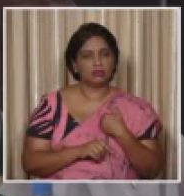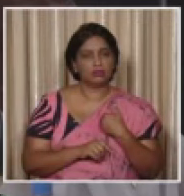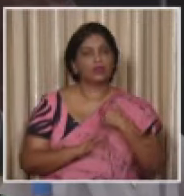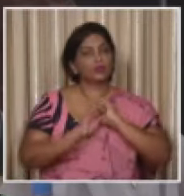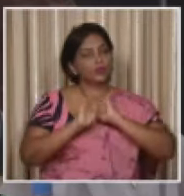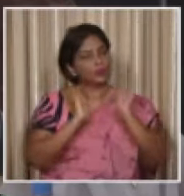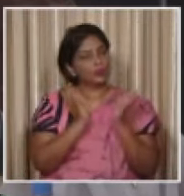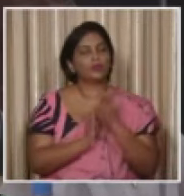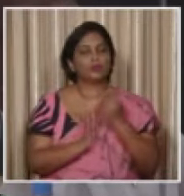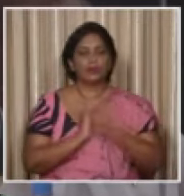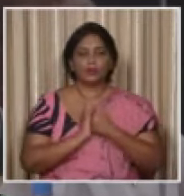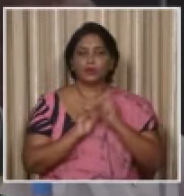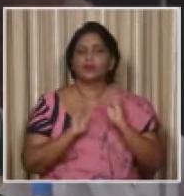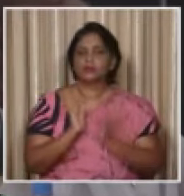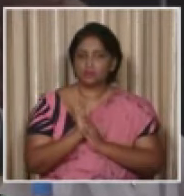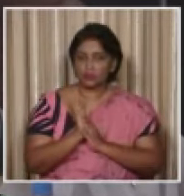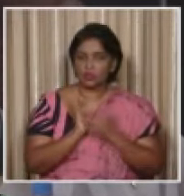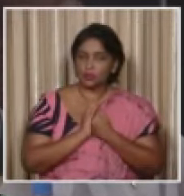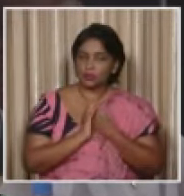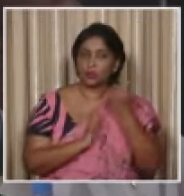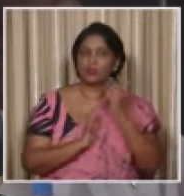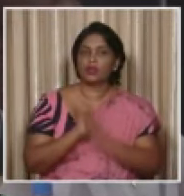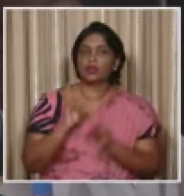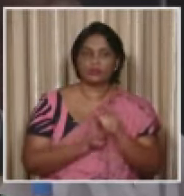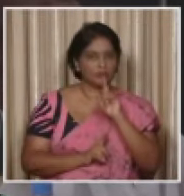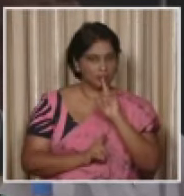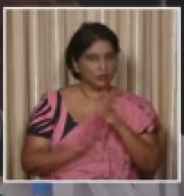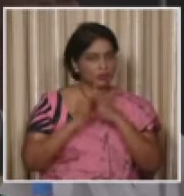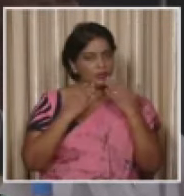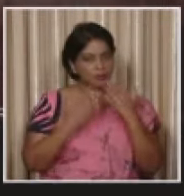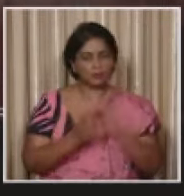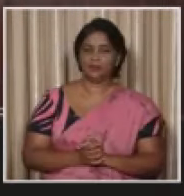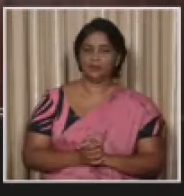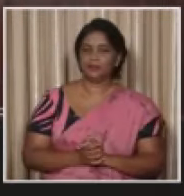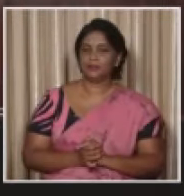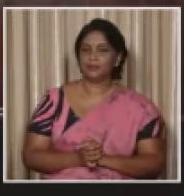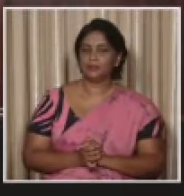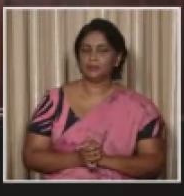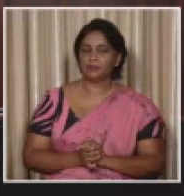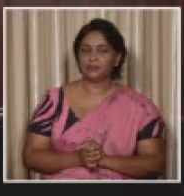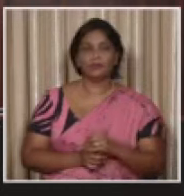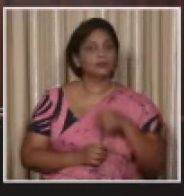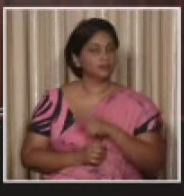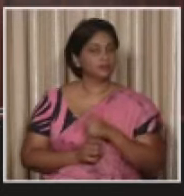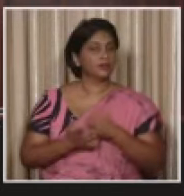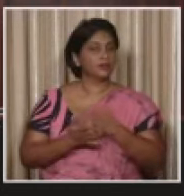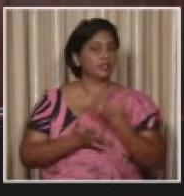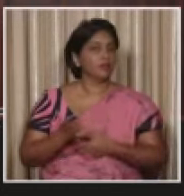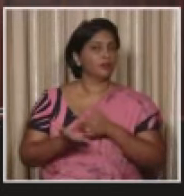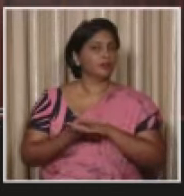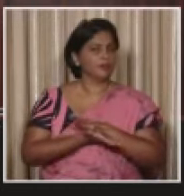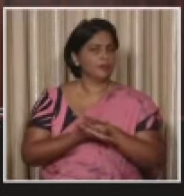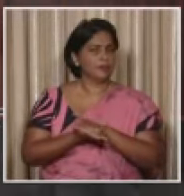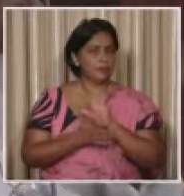sielu parsha weling garu agamatuma garu mudal lematuma illa sitna bohomath misu hondai bohom misu etumage warthave pahediliyo